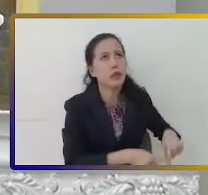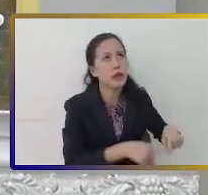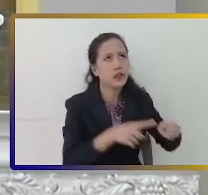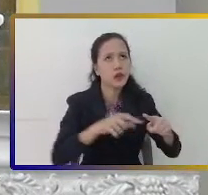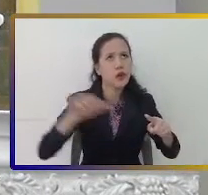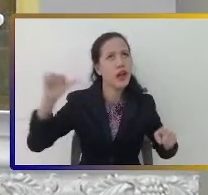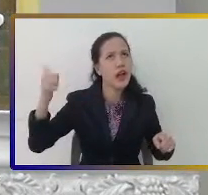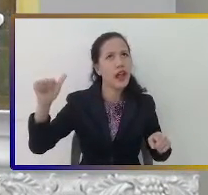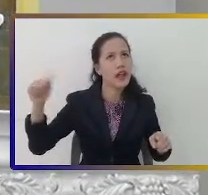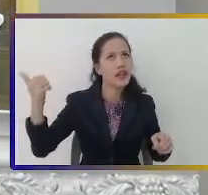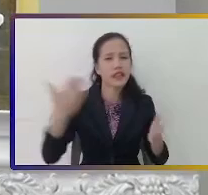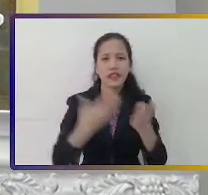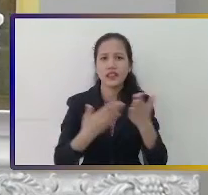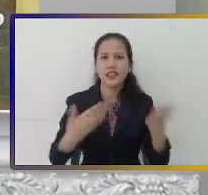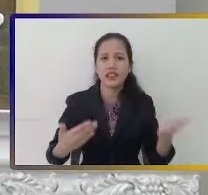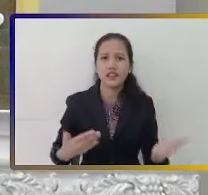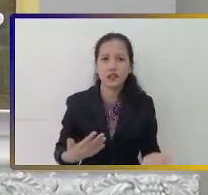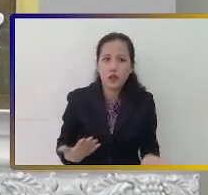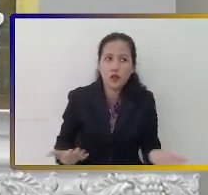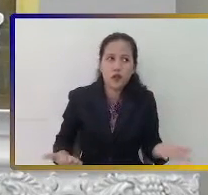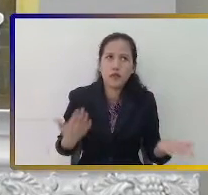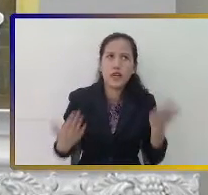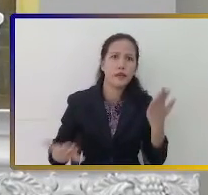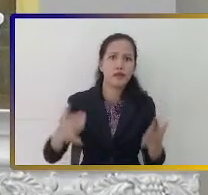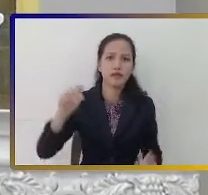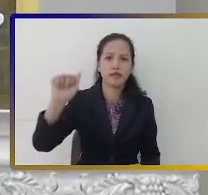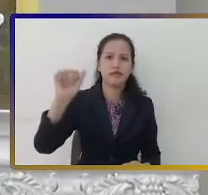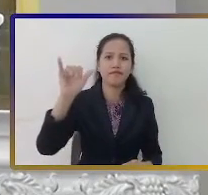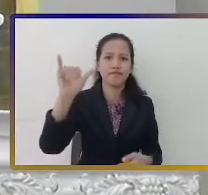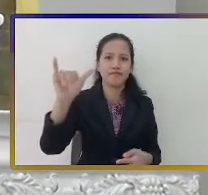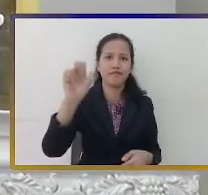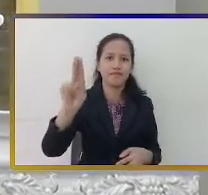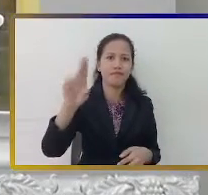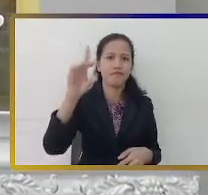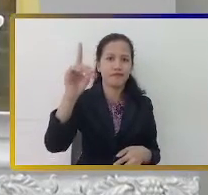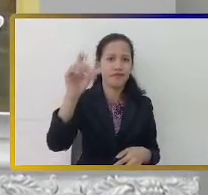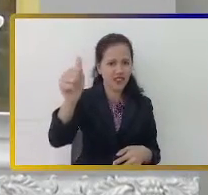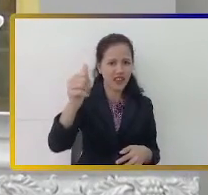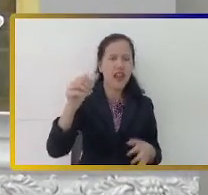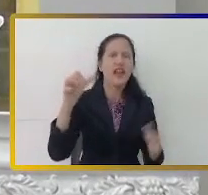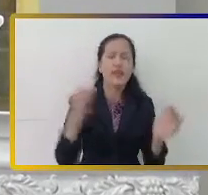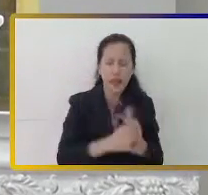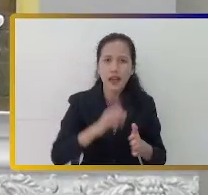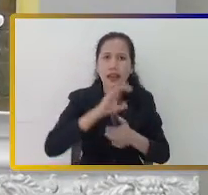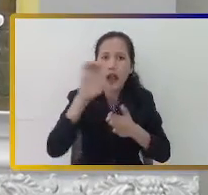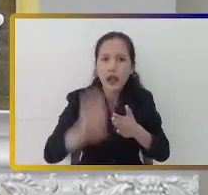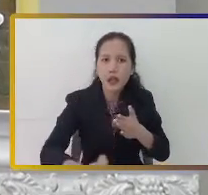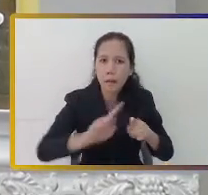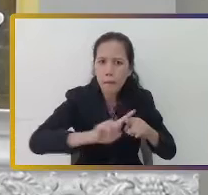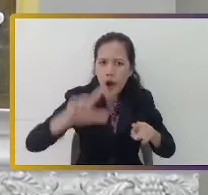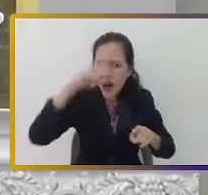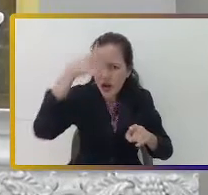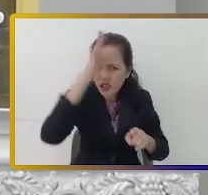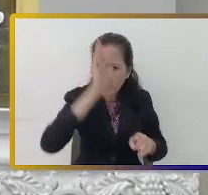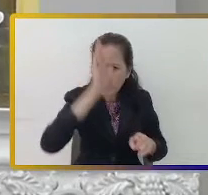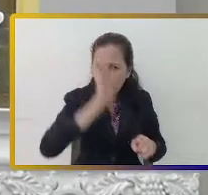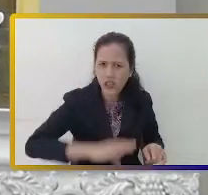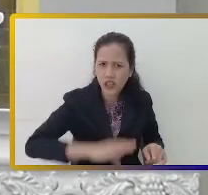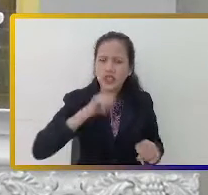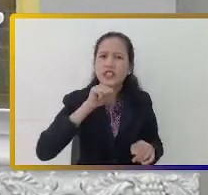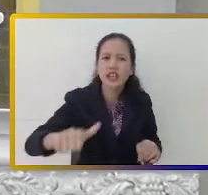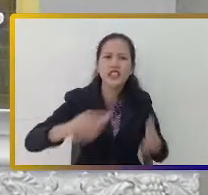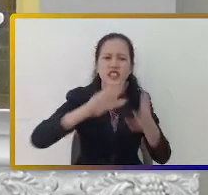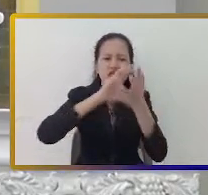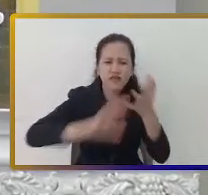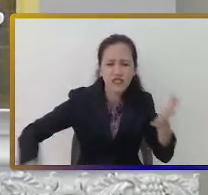Magtatapos din yan. Mauubos din po ang ayuda, kapatid. Pero ang Diyos po natin, hindi po maubusan ng pagpapala